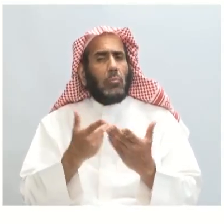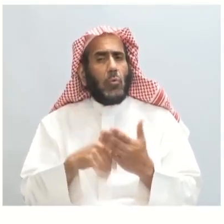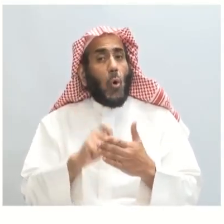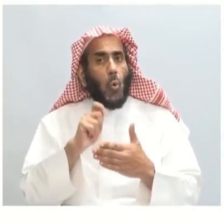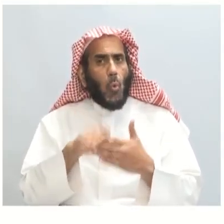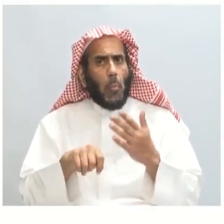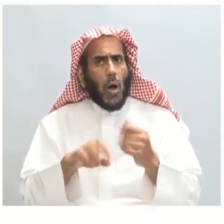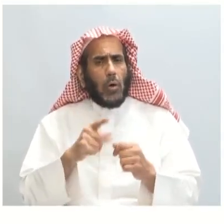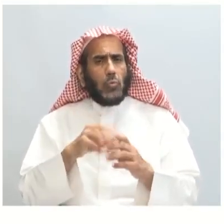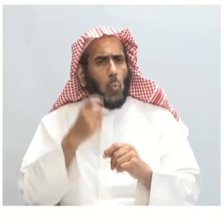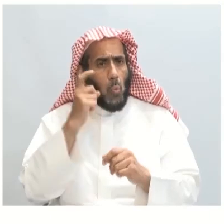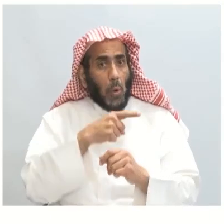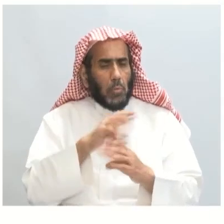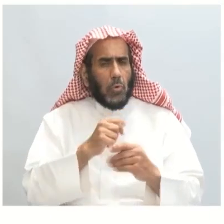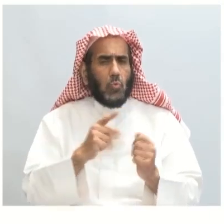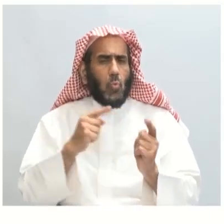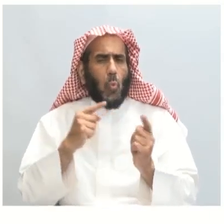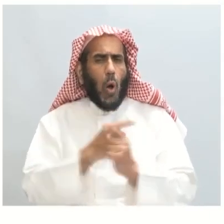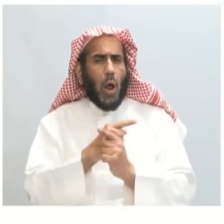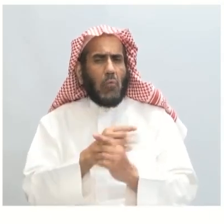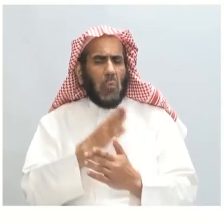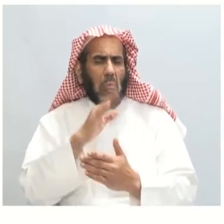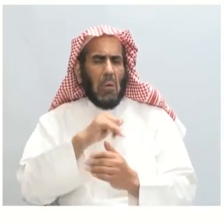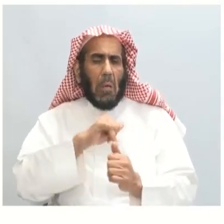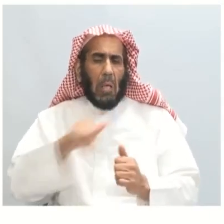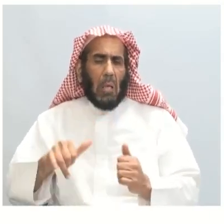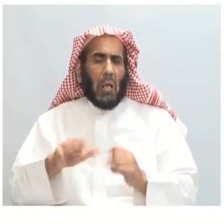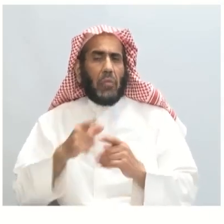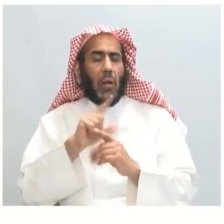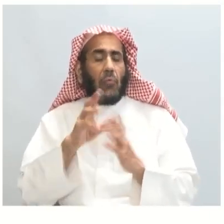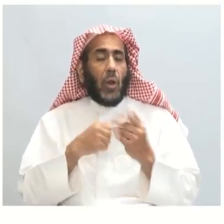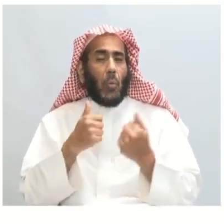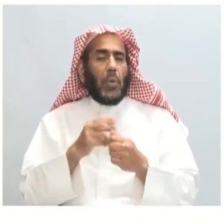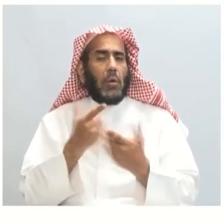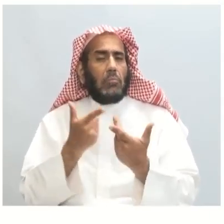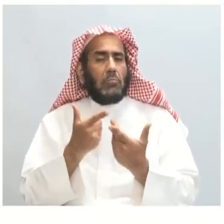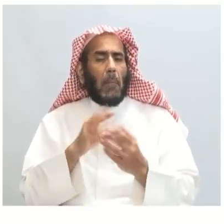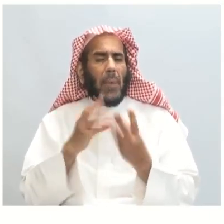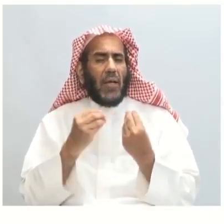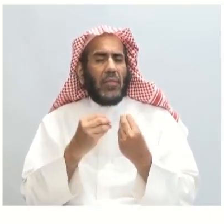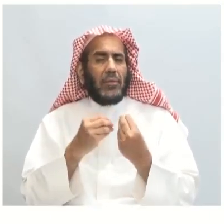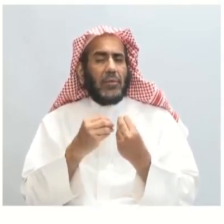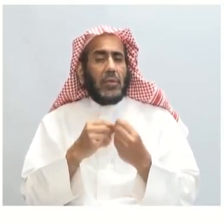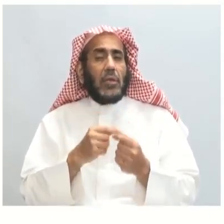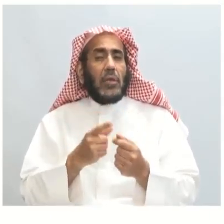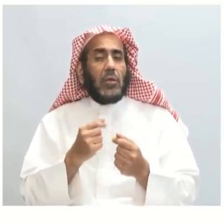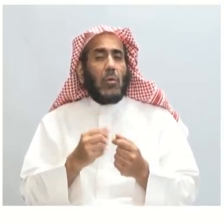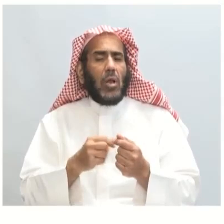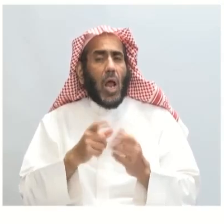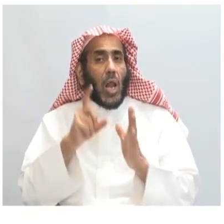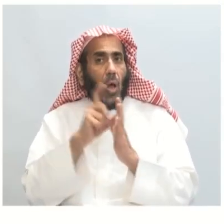عقوبات لمن يخالف هذه القوانين فنقول انا وانتم بذكر ماذا بعض ماذا من هذه